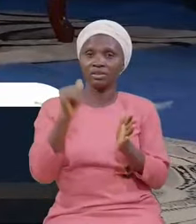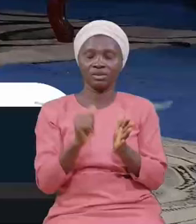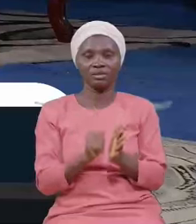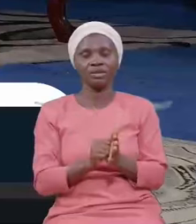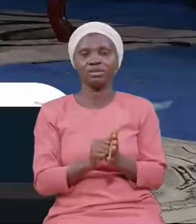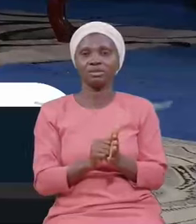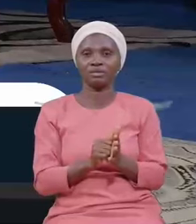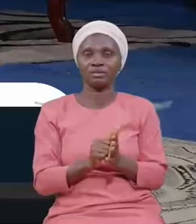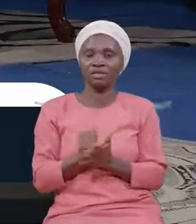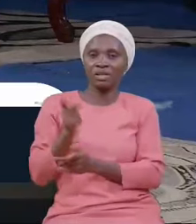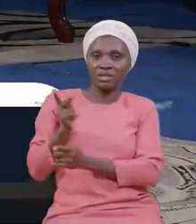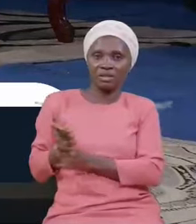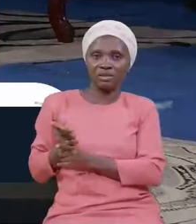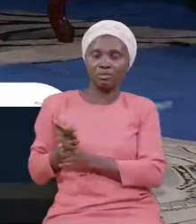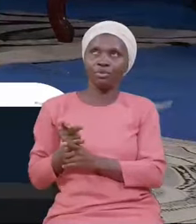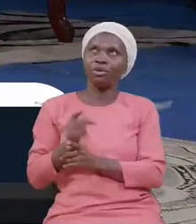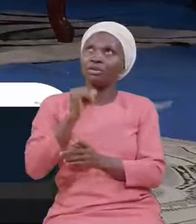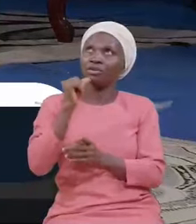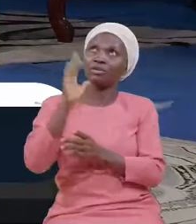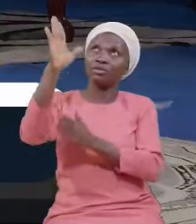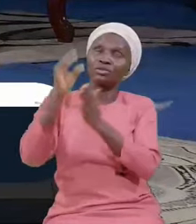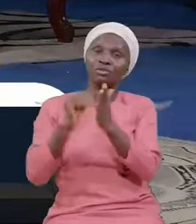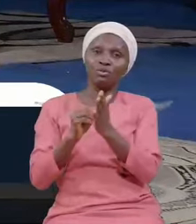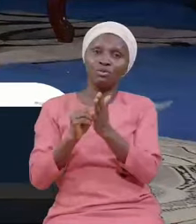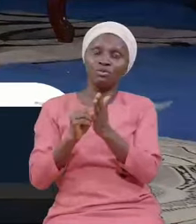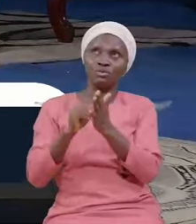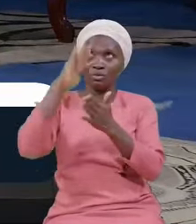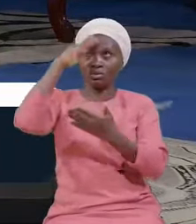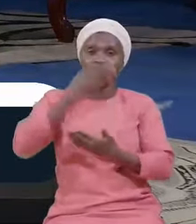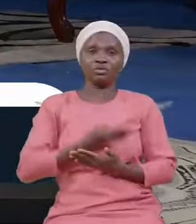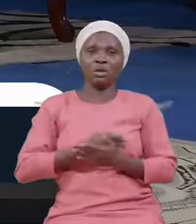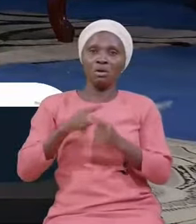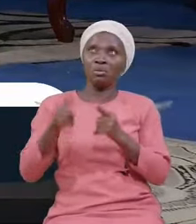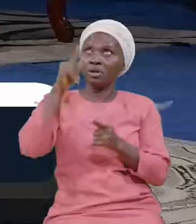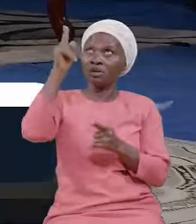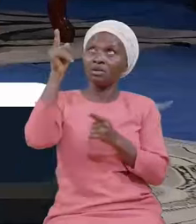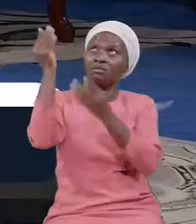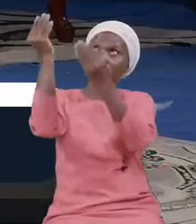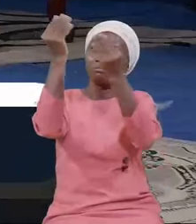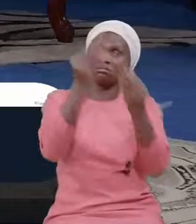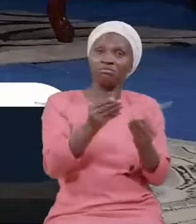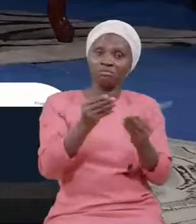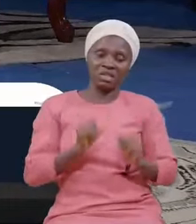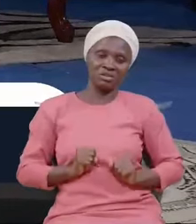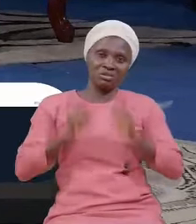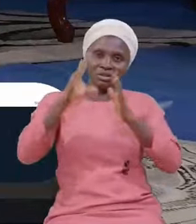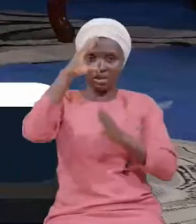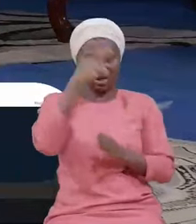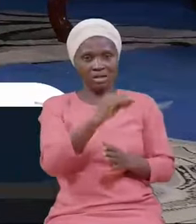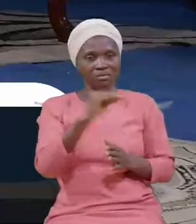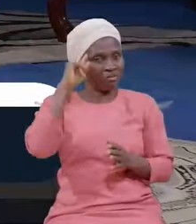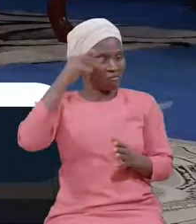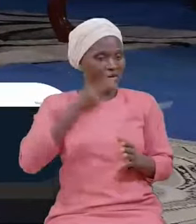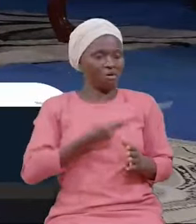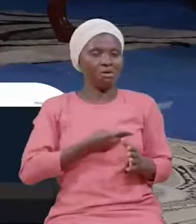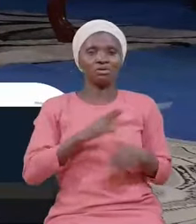fils, mais l'a livré pour nous tous, pour chacun de nous. De